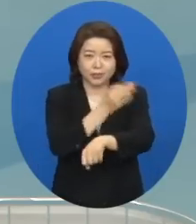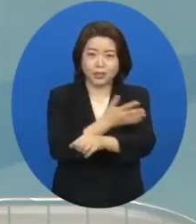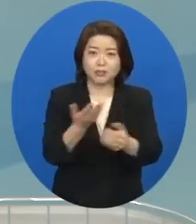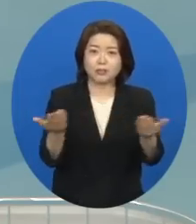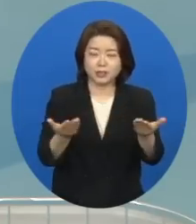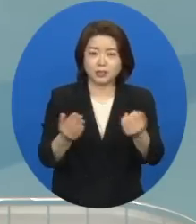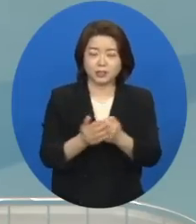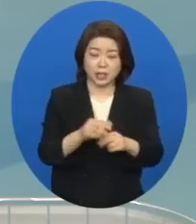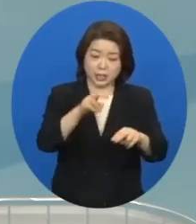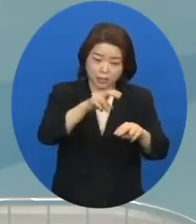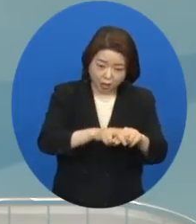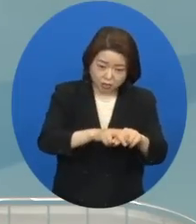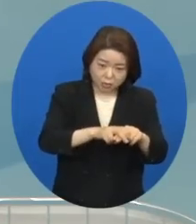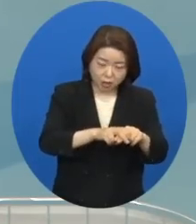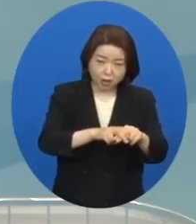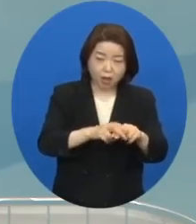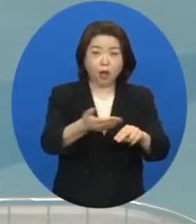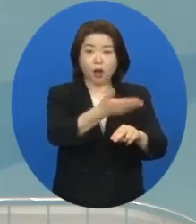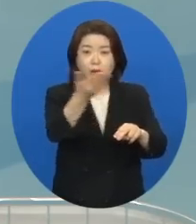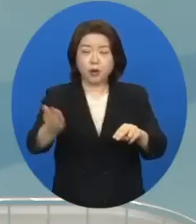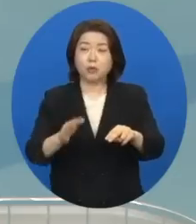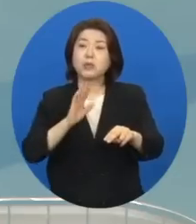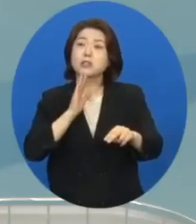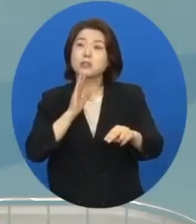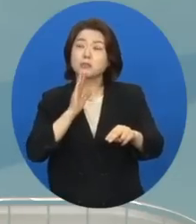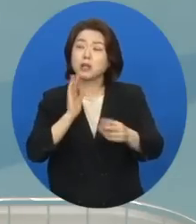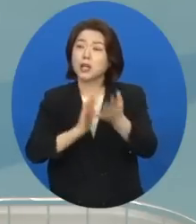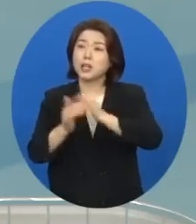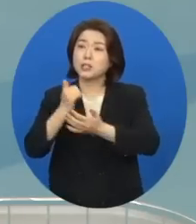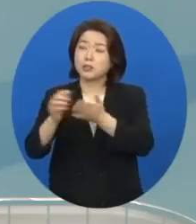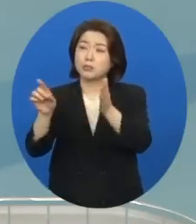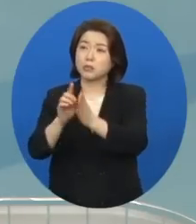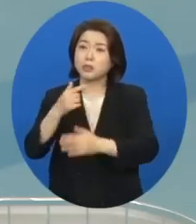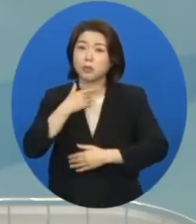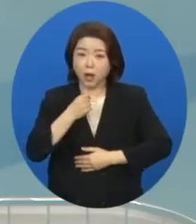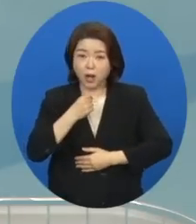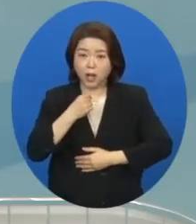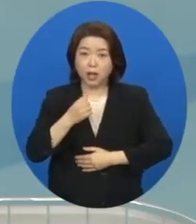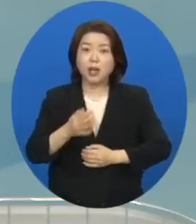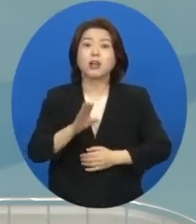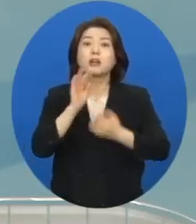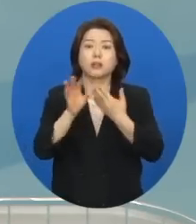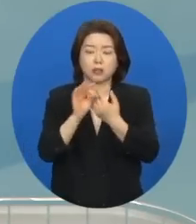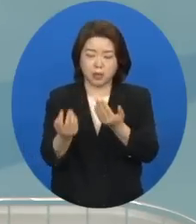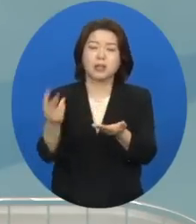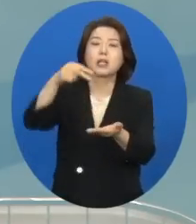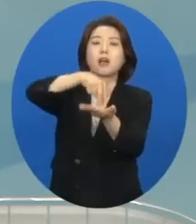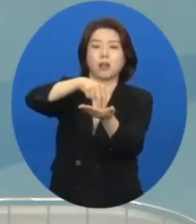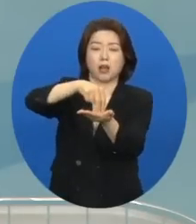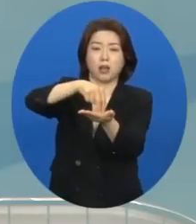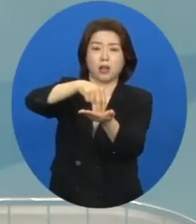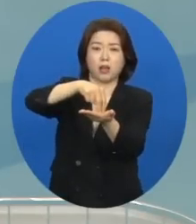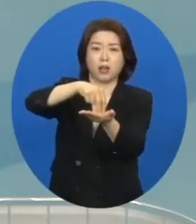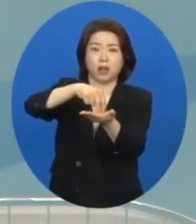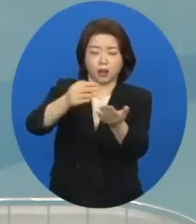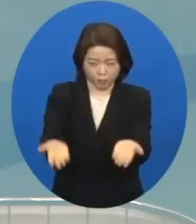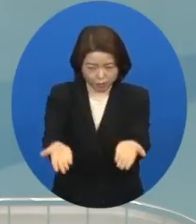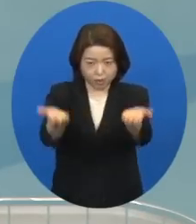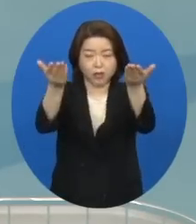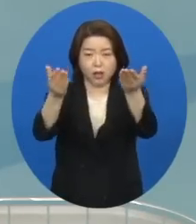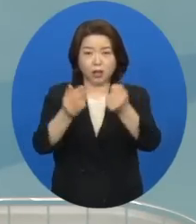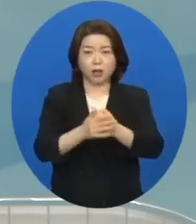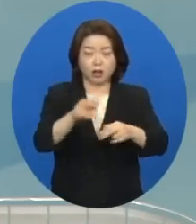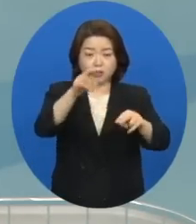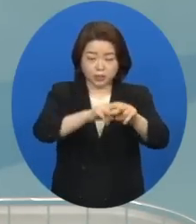앉아있던 사람에게 여러분이 정말 예수님을 믿기 원하시면 일어나세요. 그